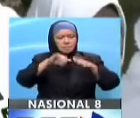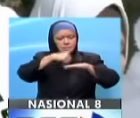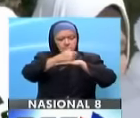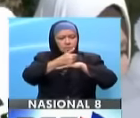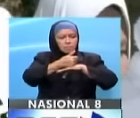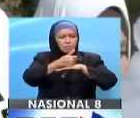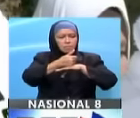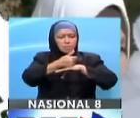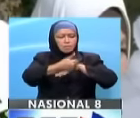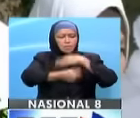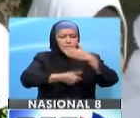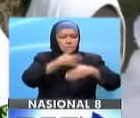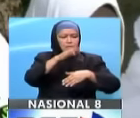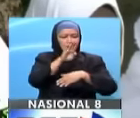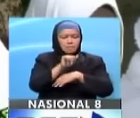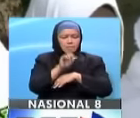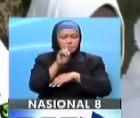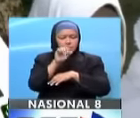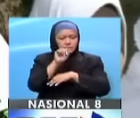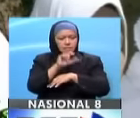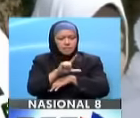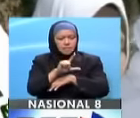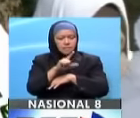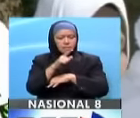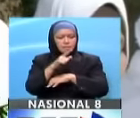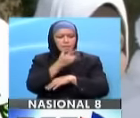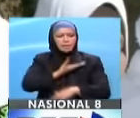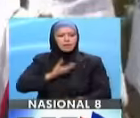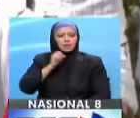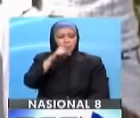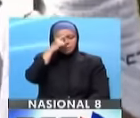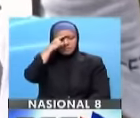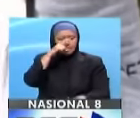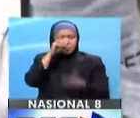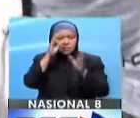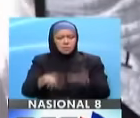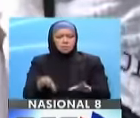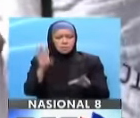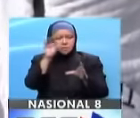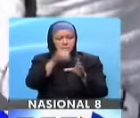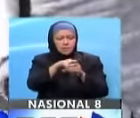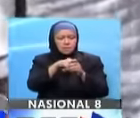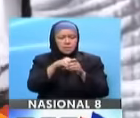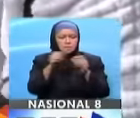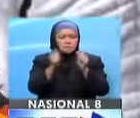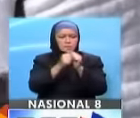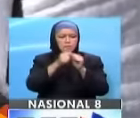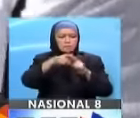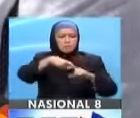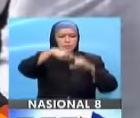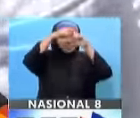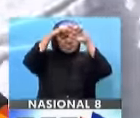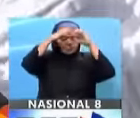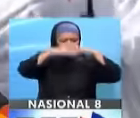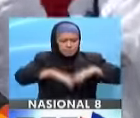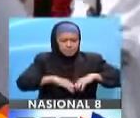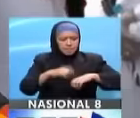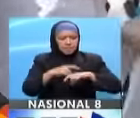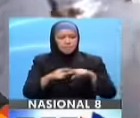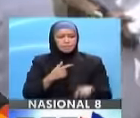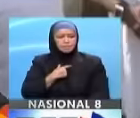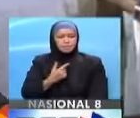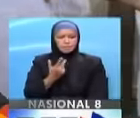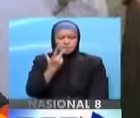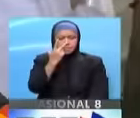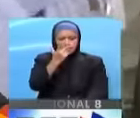kepada mereka pemangsa jenazah kedua-duanya. Pada masa sama, tiga waris mangsa yang dibawa dari tanah air